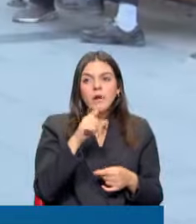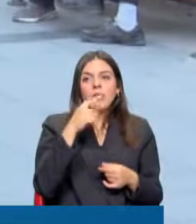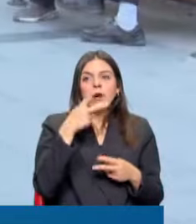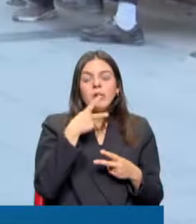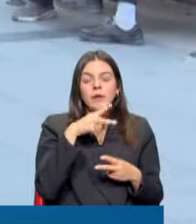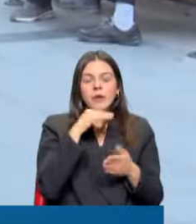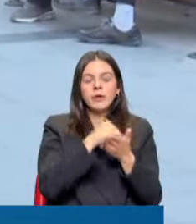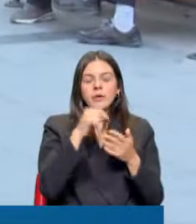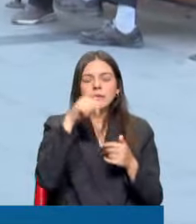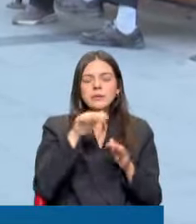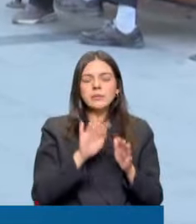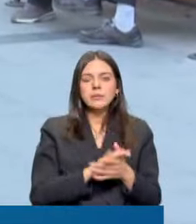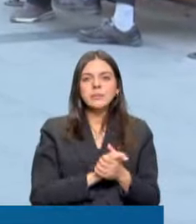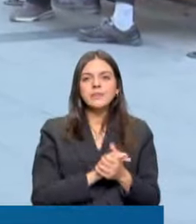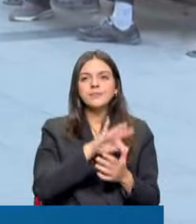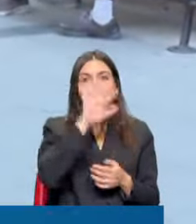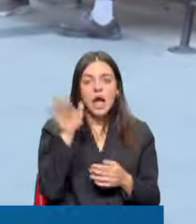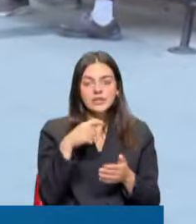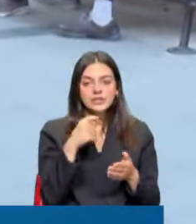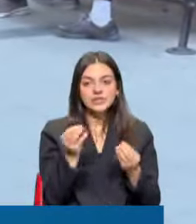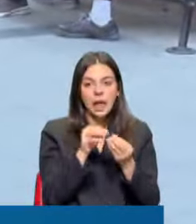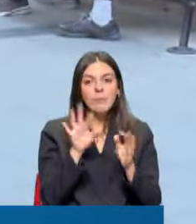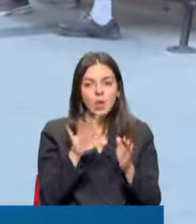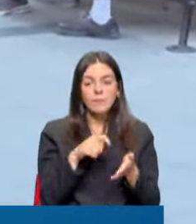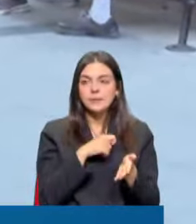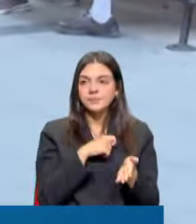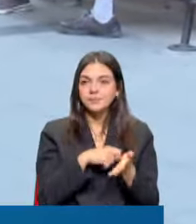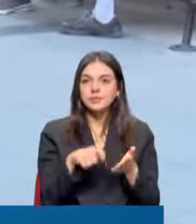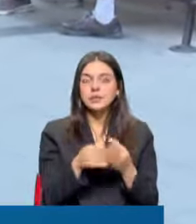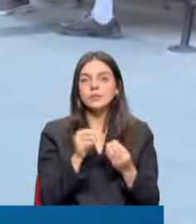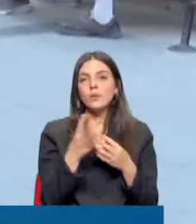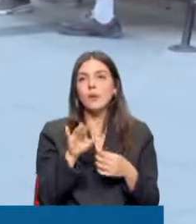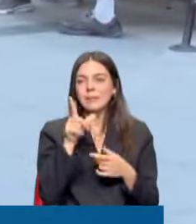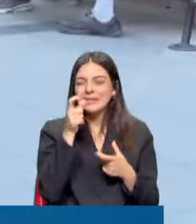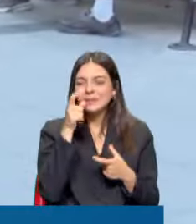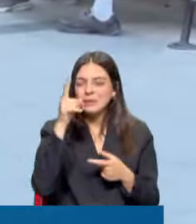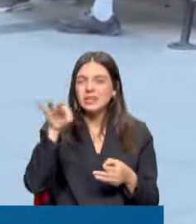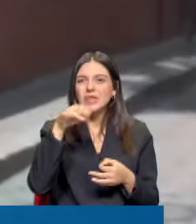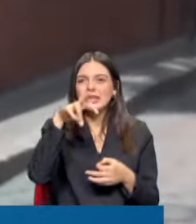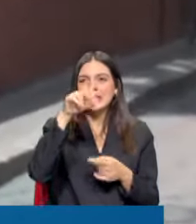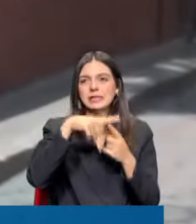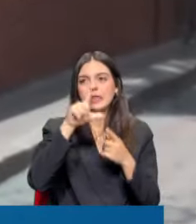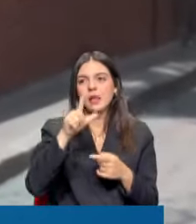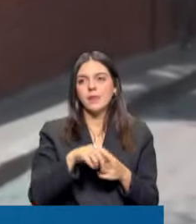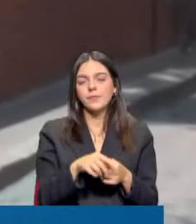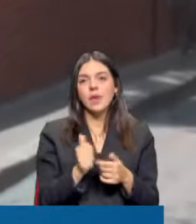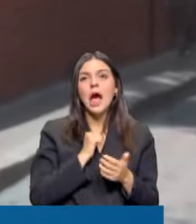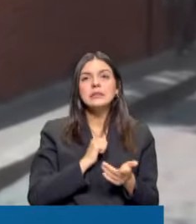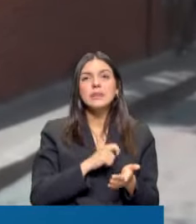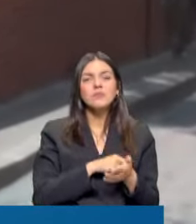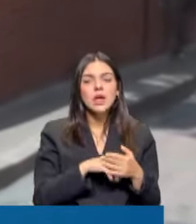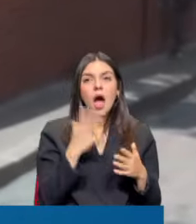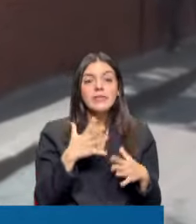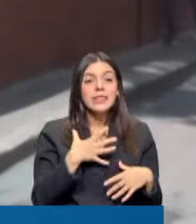kaldı. Her şey zamlanıyor ama maaşlar zamlanmıyor. Örneğin bir simit bir çayı az önce İnan ki 80 lira. Asgari ücretlinin artık